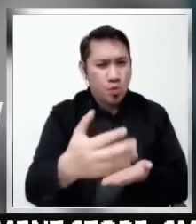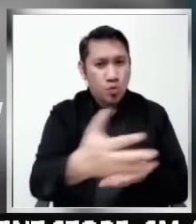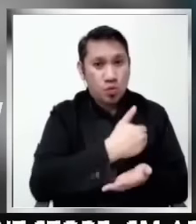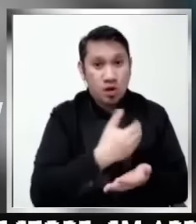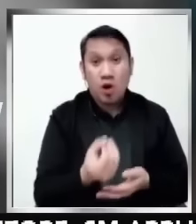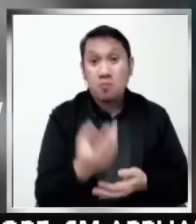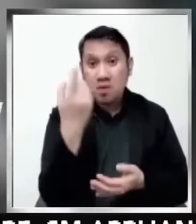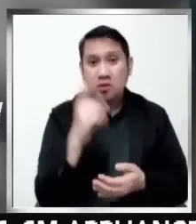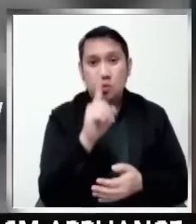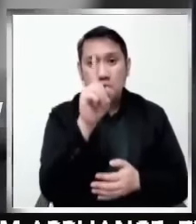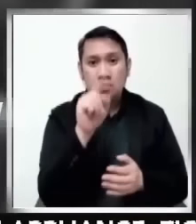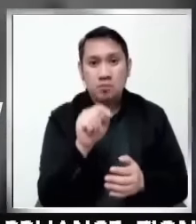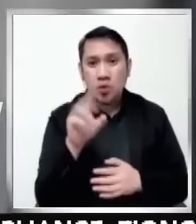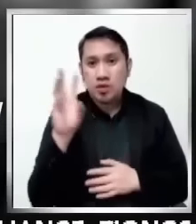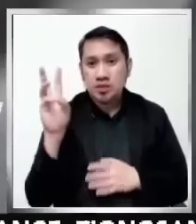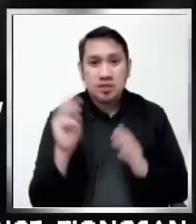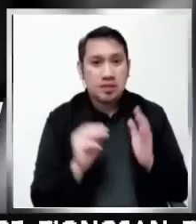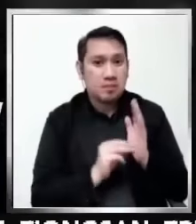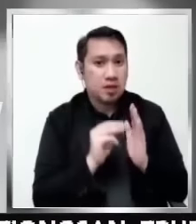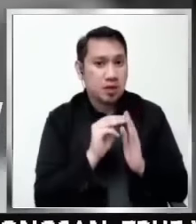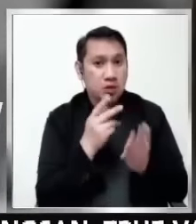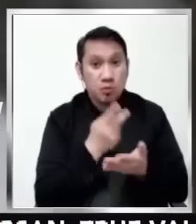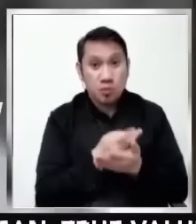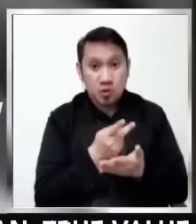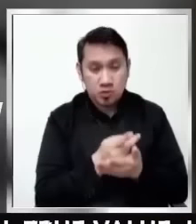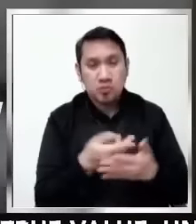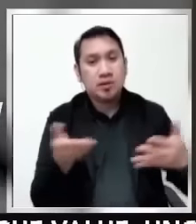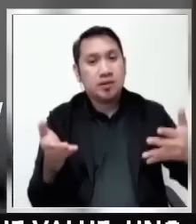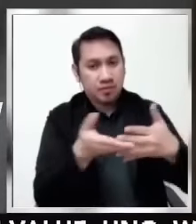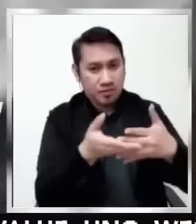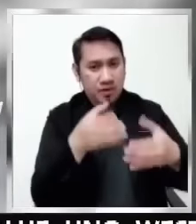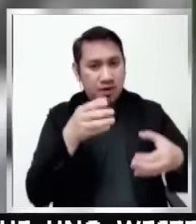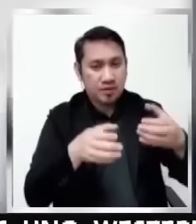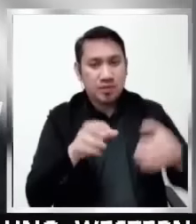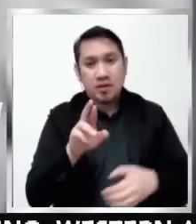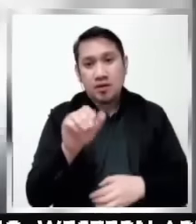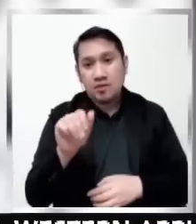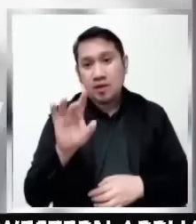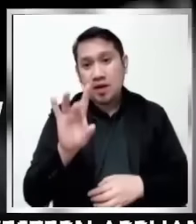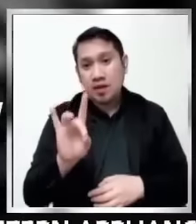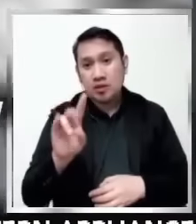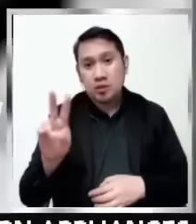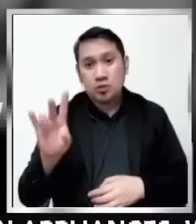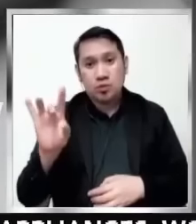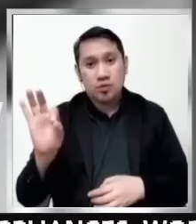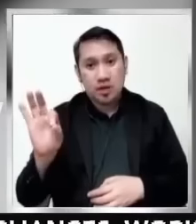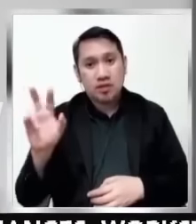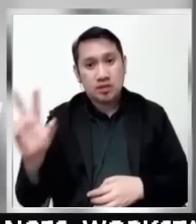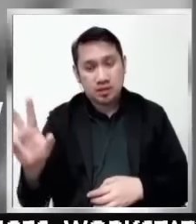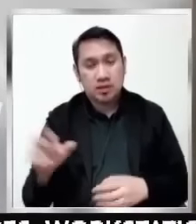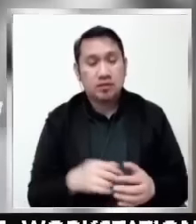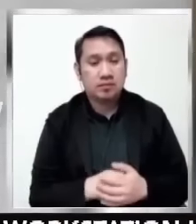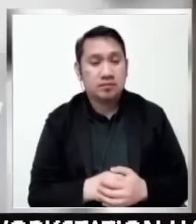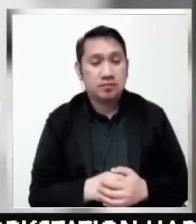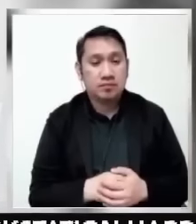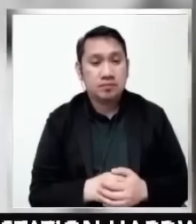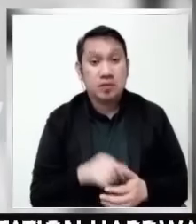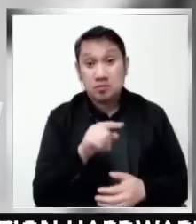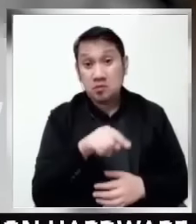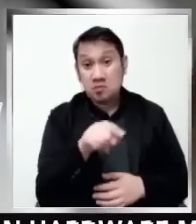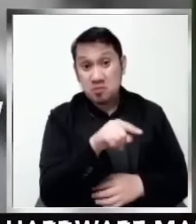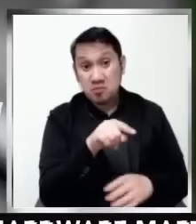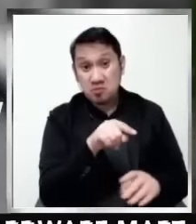1.6 million pesos habang kakasuhan ng paglabag sa RA 8293 o Intellectual Property Rights. Ang mga nahulihan ng